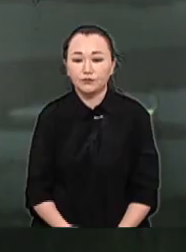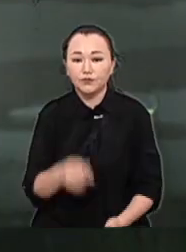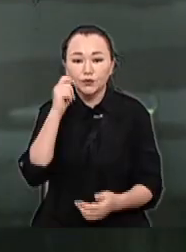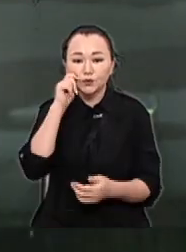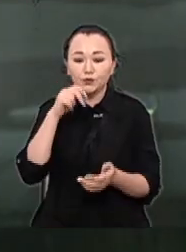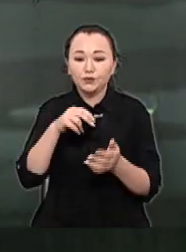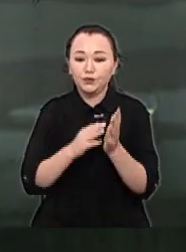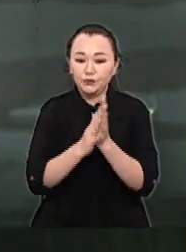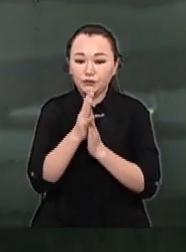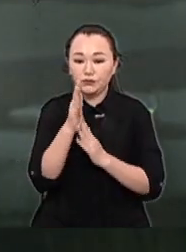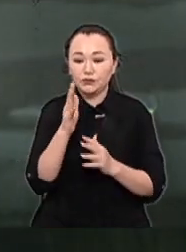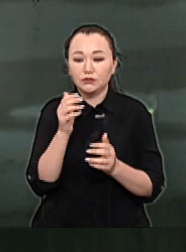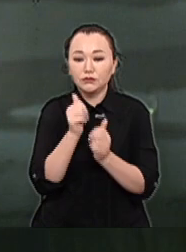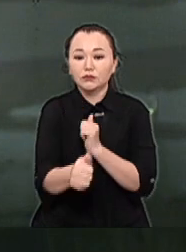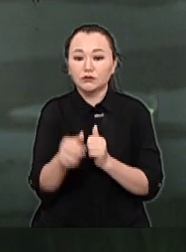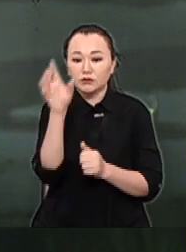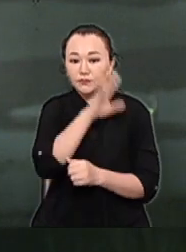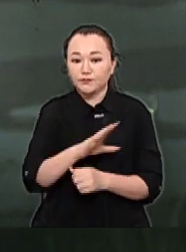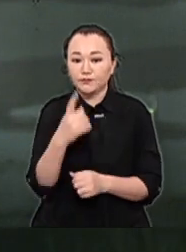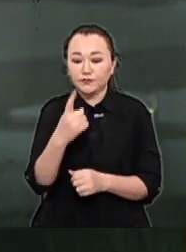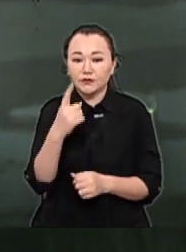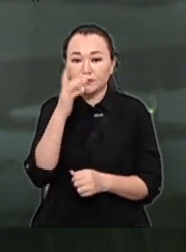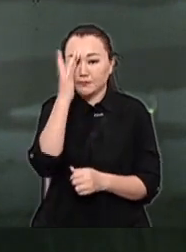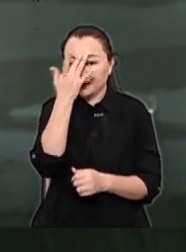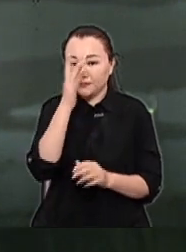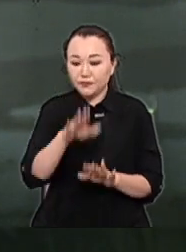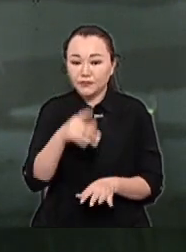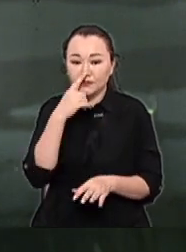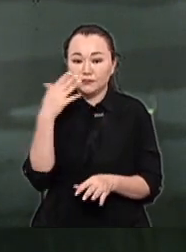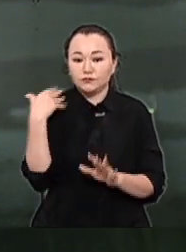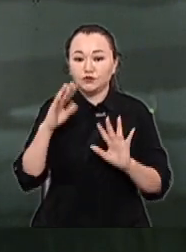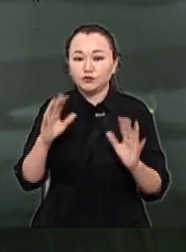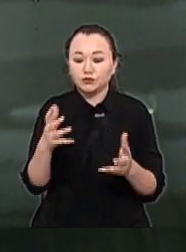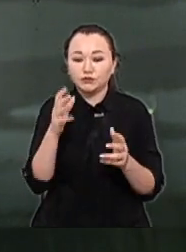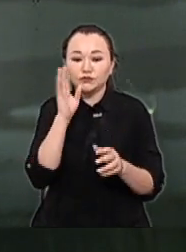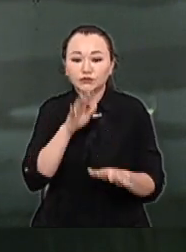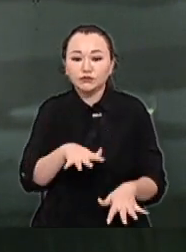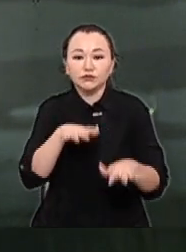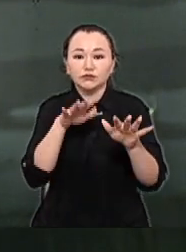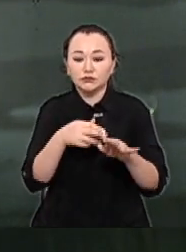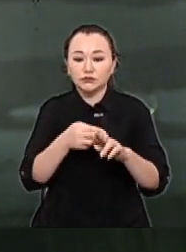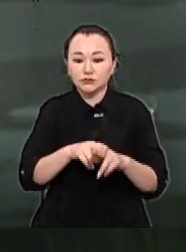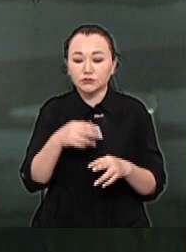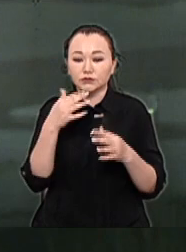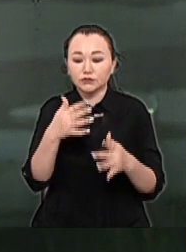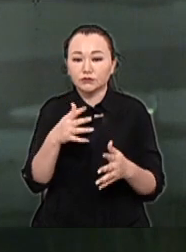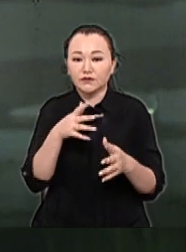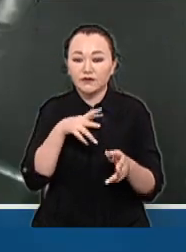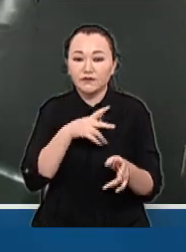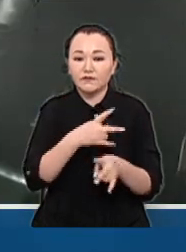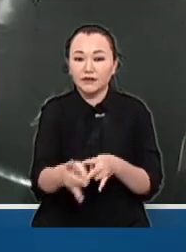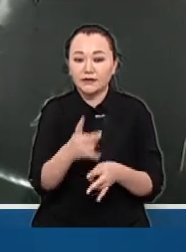Пияз өсіруден алдыңғы қатардағы елдердің бірі Пәкістанда жақында болған су тасқыны бұл салаға біршама кесірін